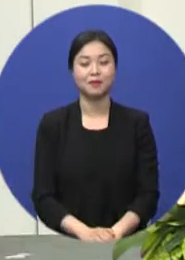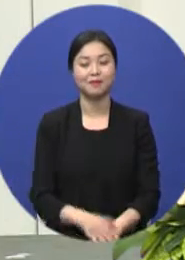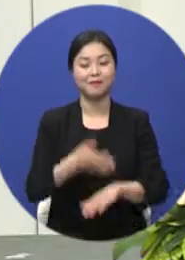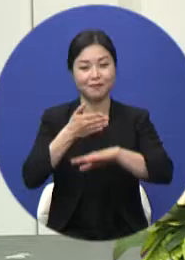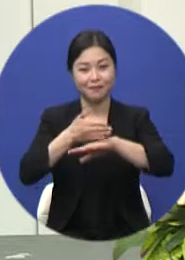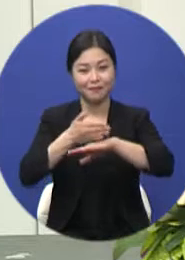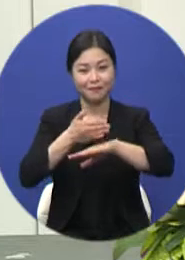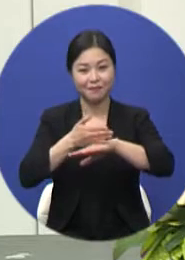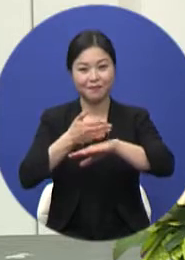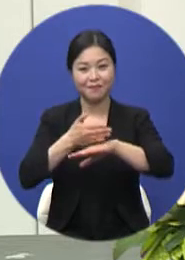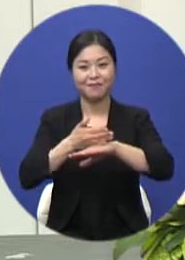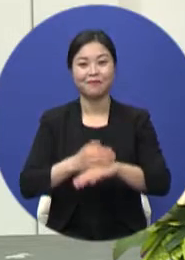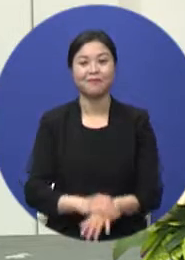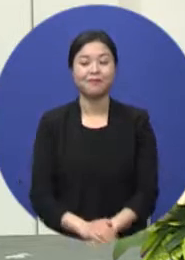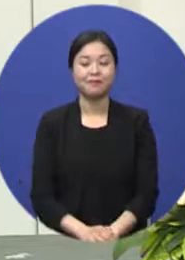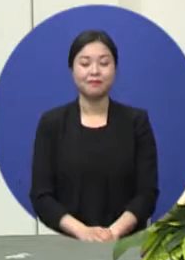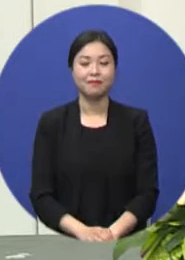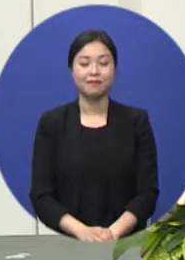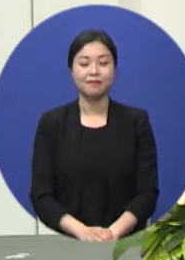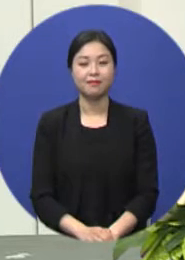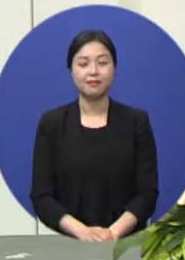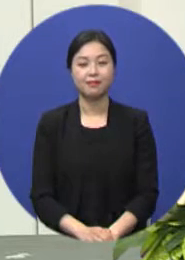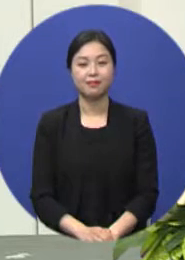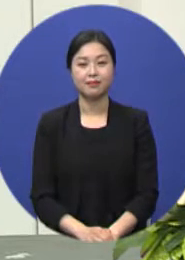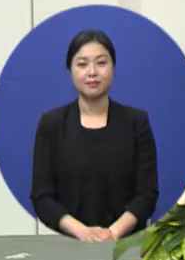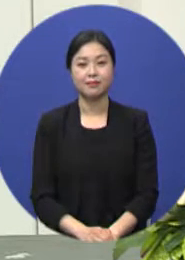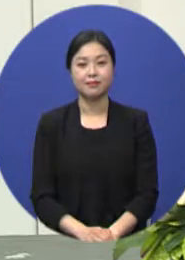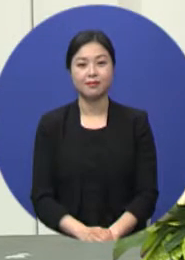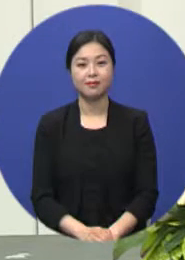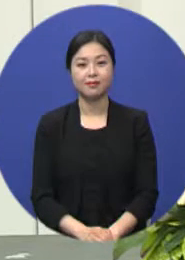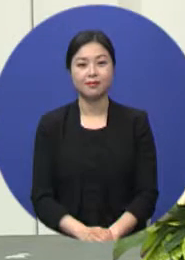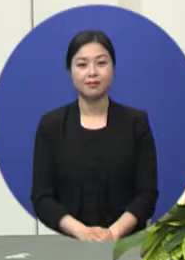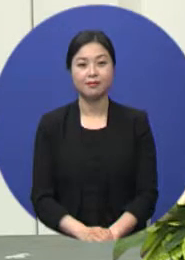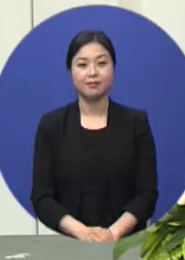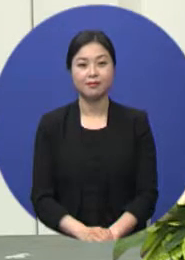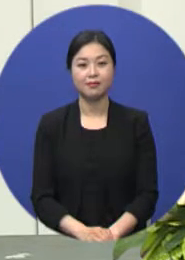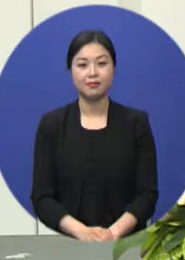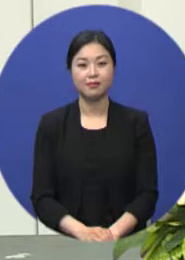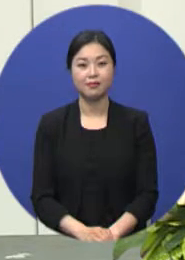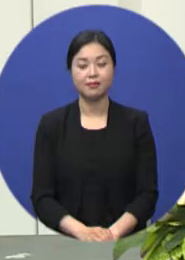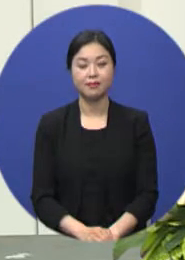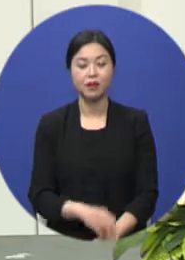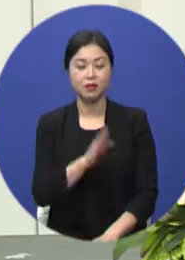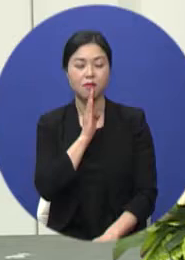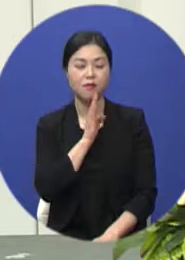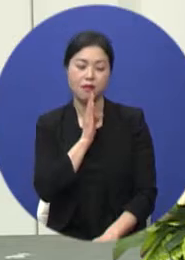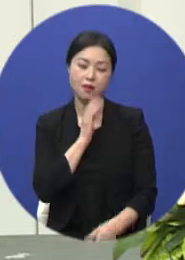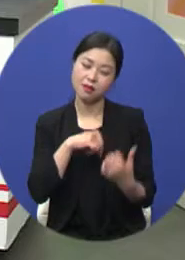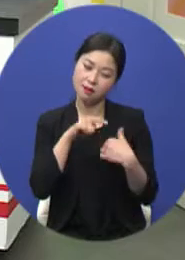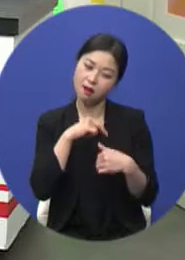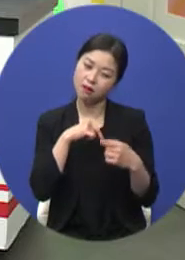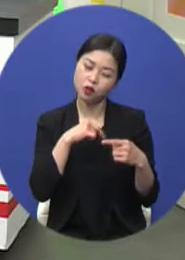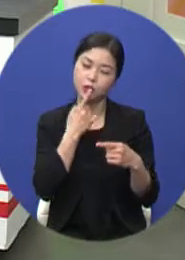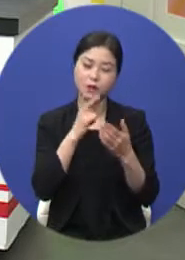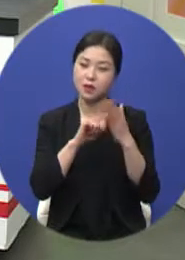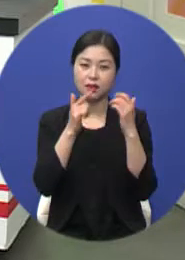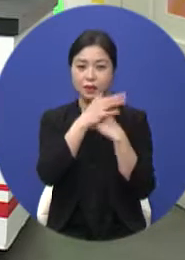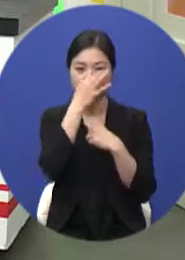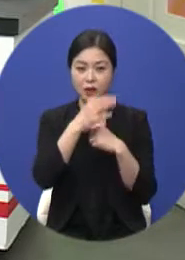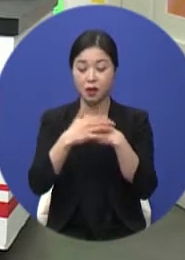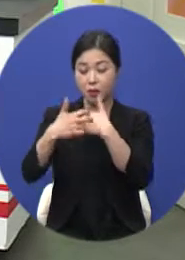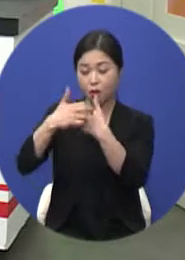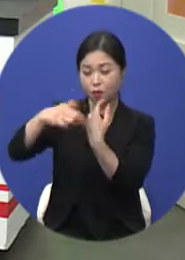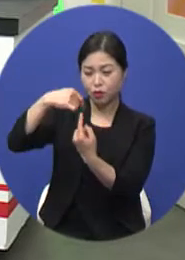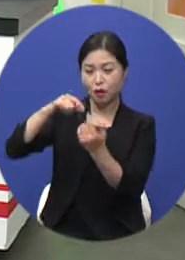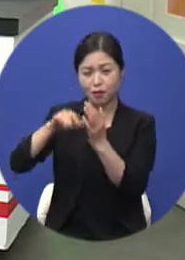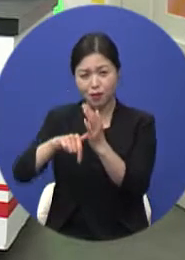감사합니다. 좋은 날 되세요. 네, 아이고 참 이게 진짜 힘든 경우죠. 네. 힘든 혼자서. 아, 병원